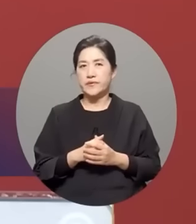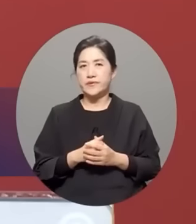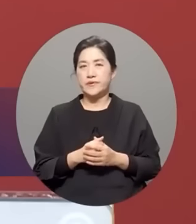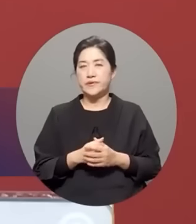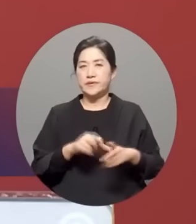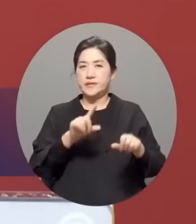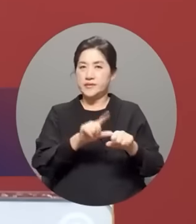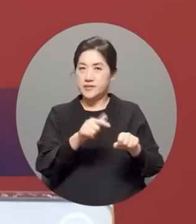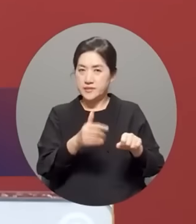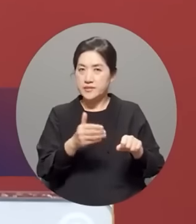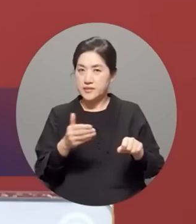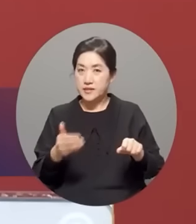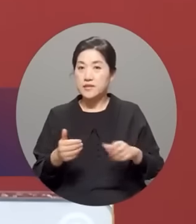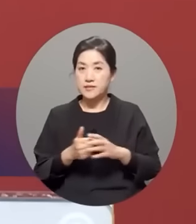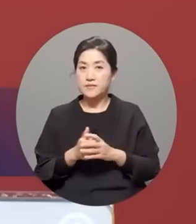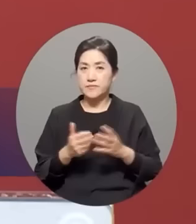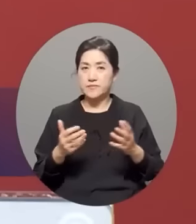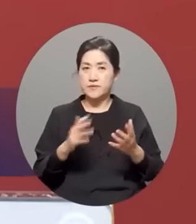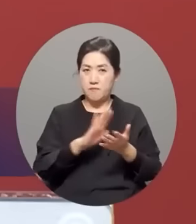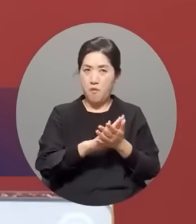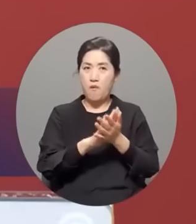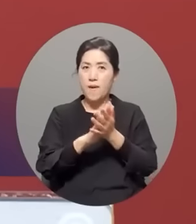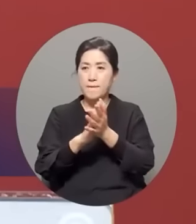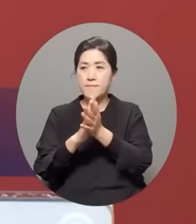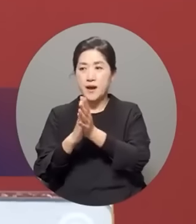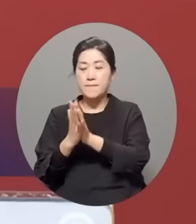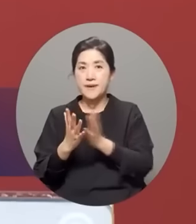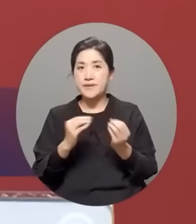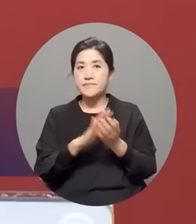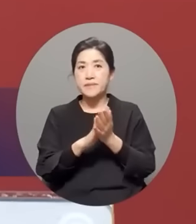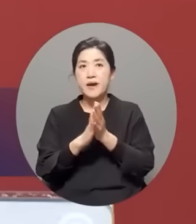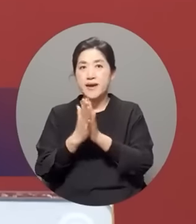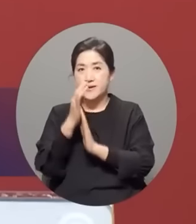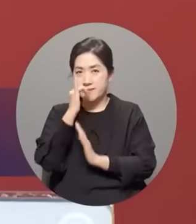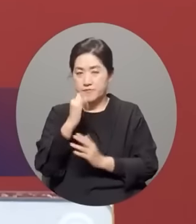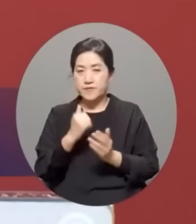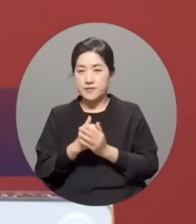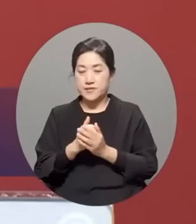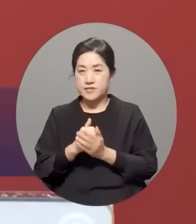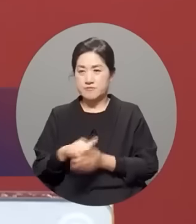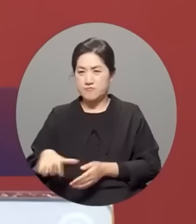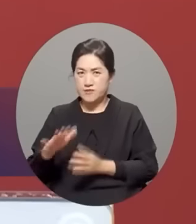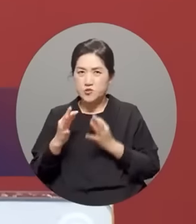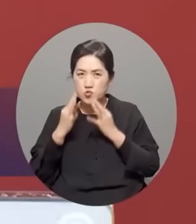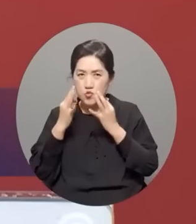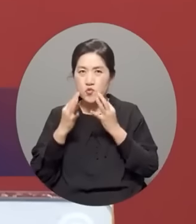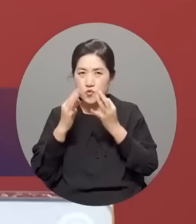어제 시간이 지나면서 많은 변화들이 있었고